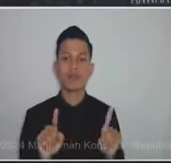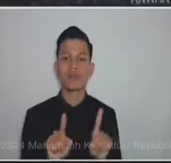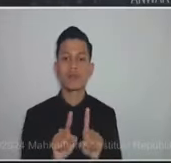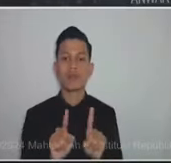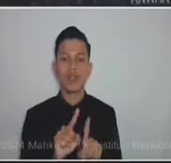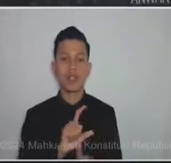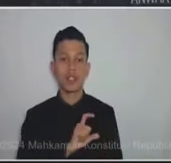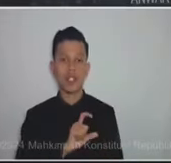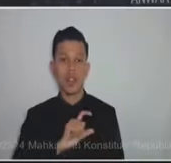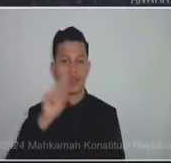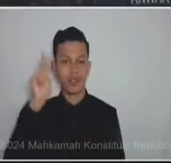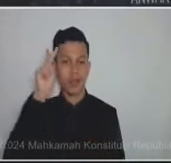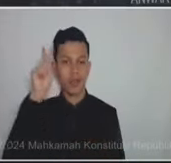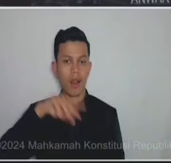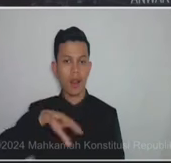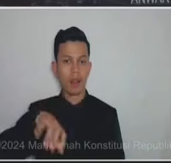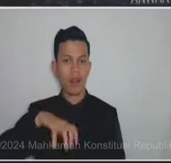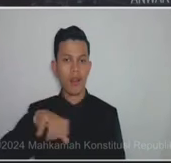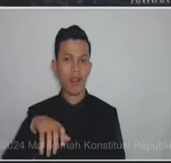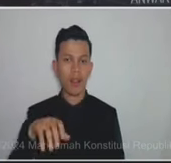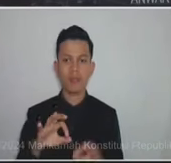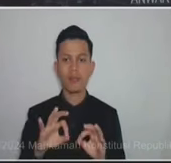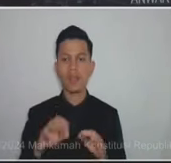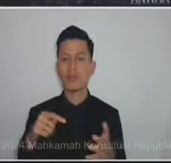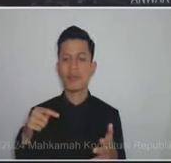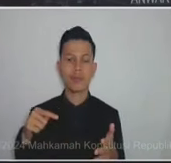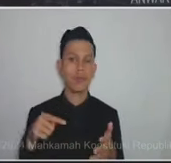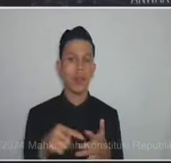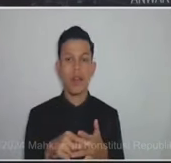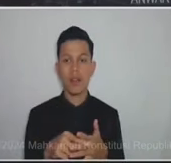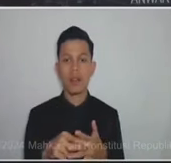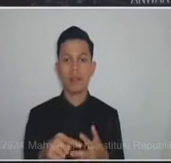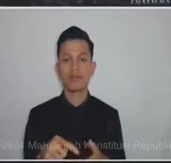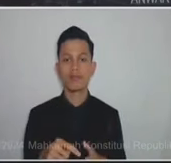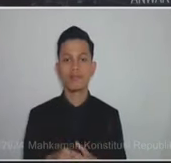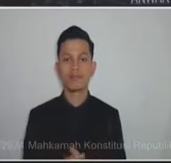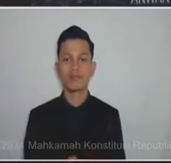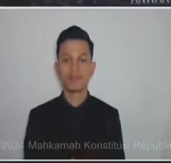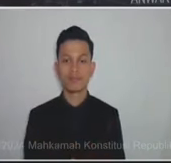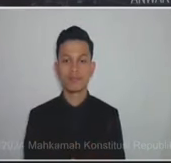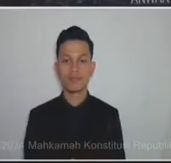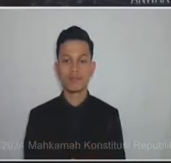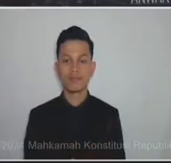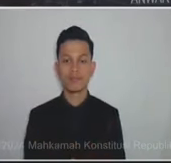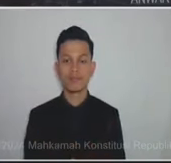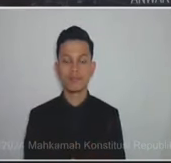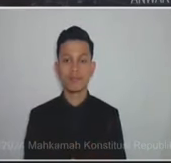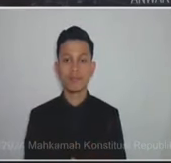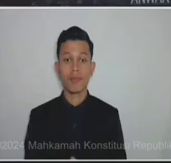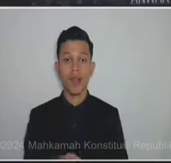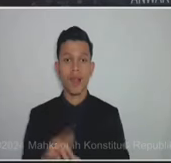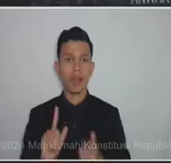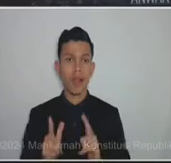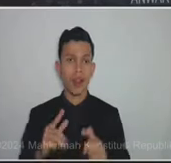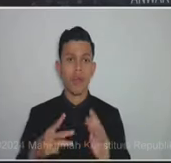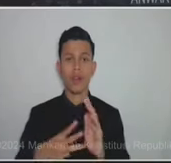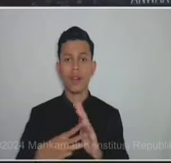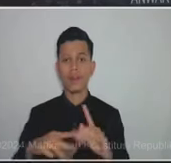kepala daerah dalam penyelenggaraan pemilihan kepala daerah atau Pilkada apabila